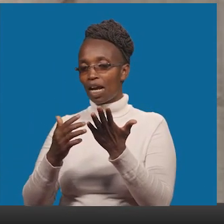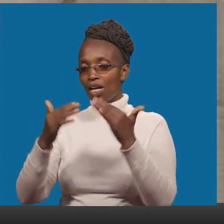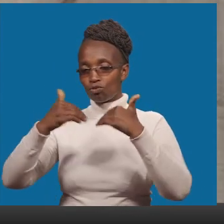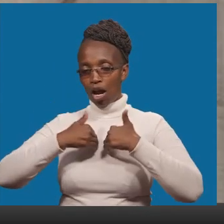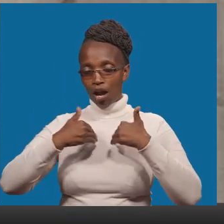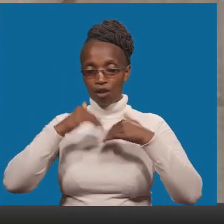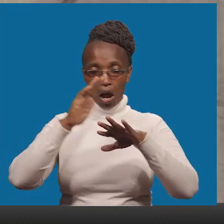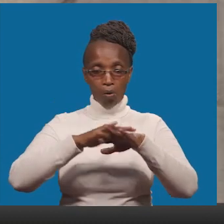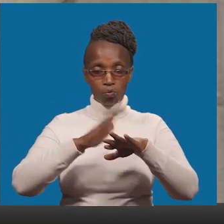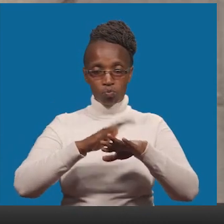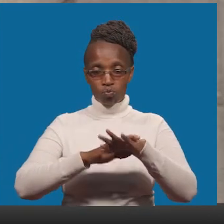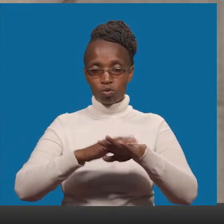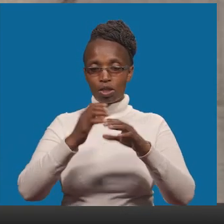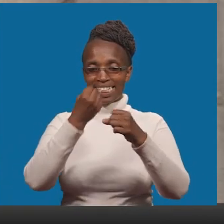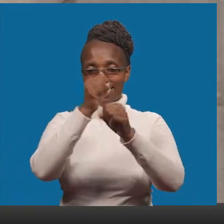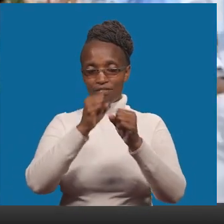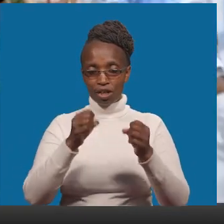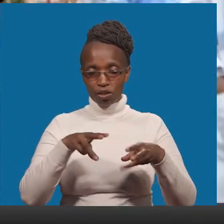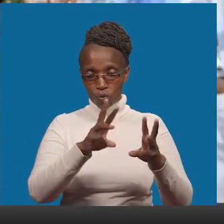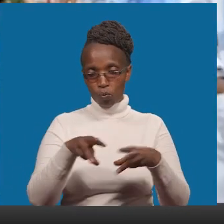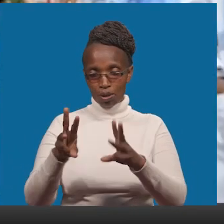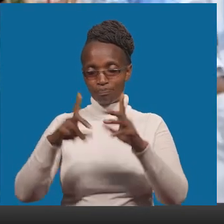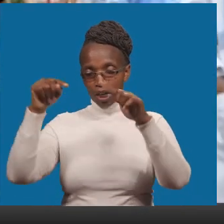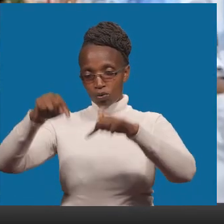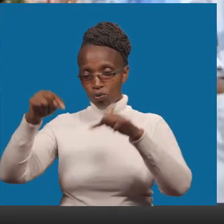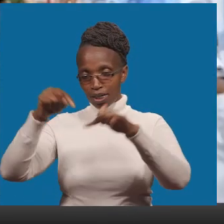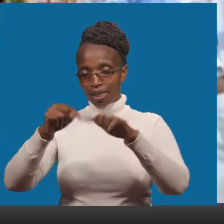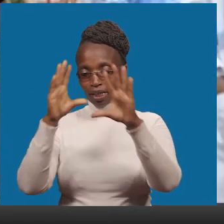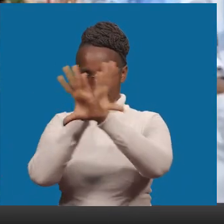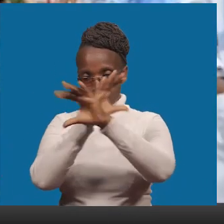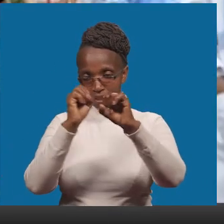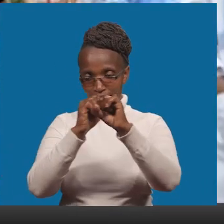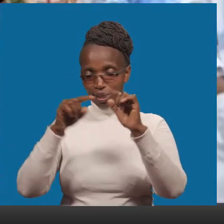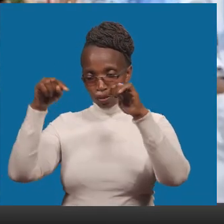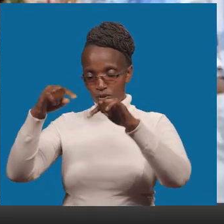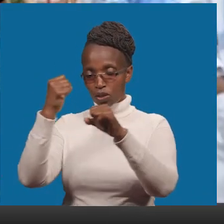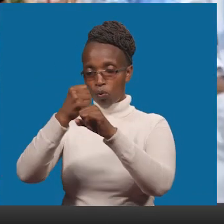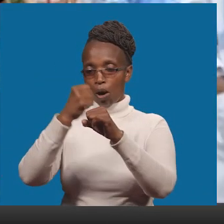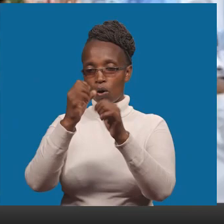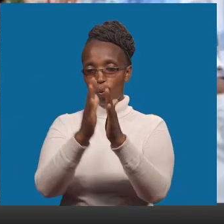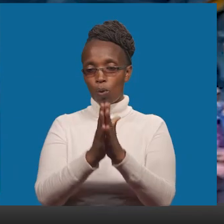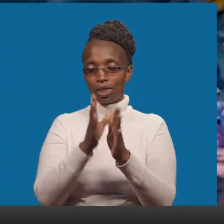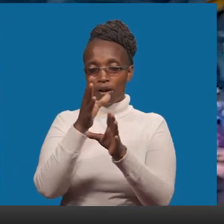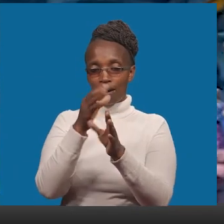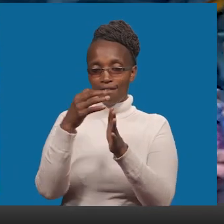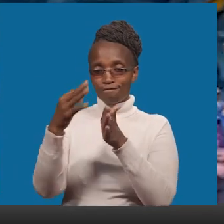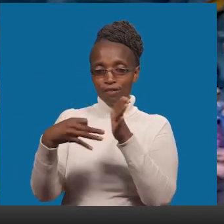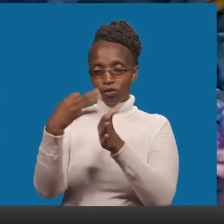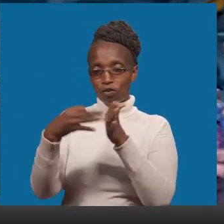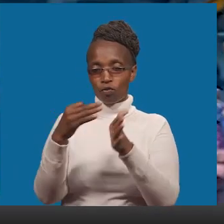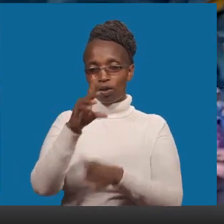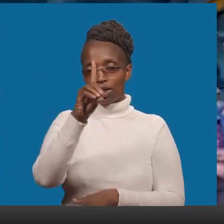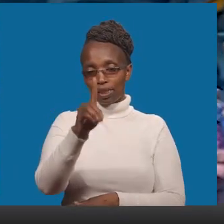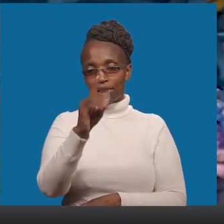leo Rais William Ruto alishirikiana na mwekezaji wa kampuni ya Deviki alipokuwa anafungua kiwanda